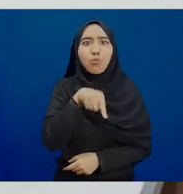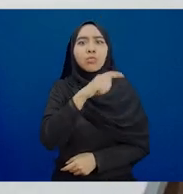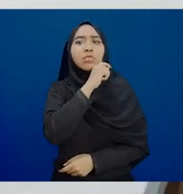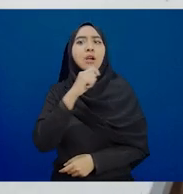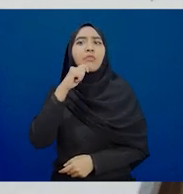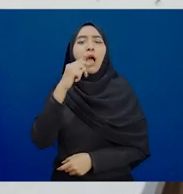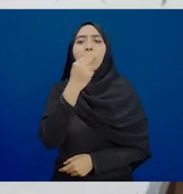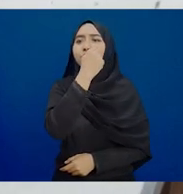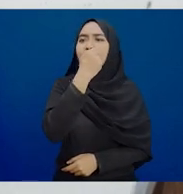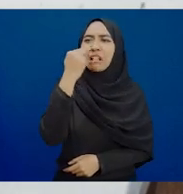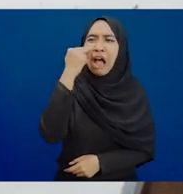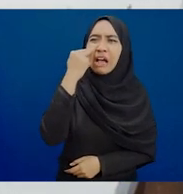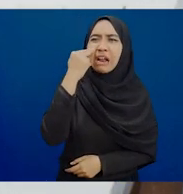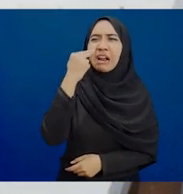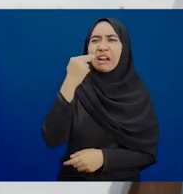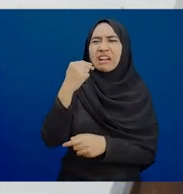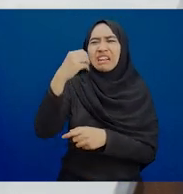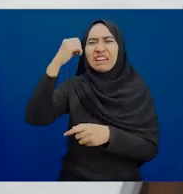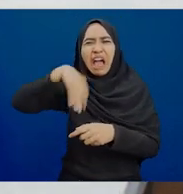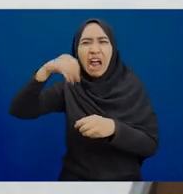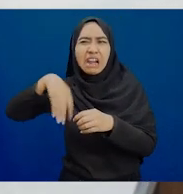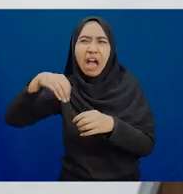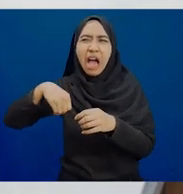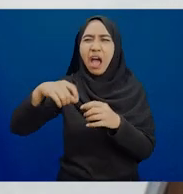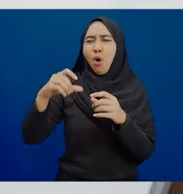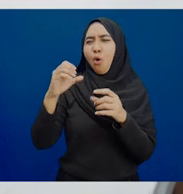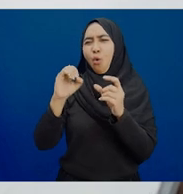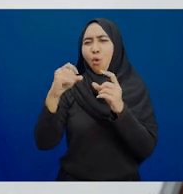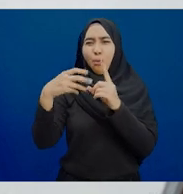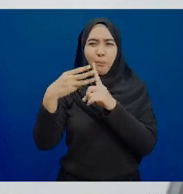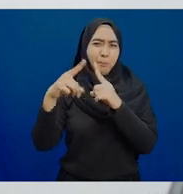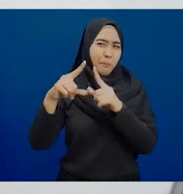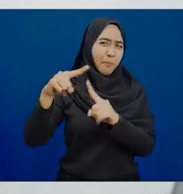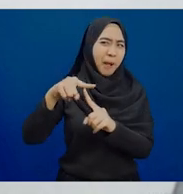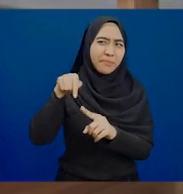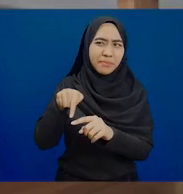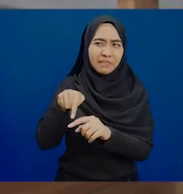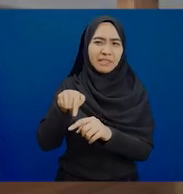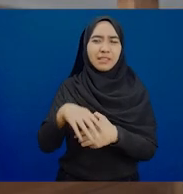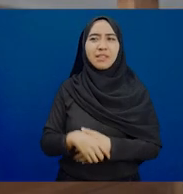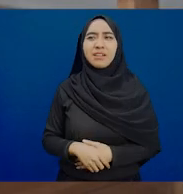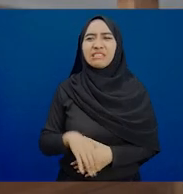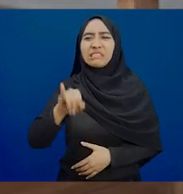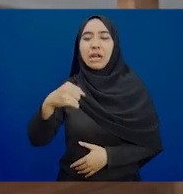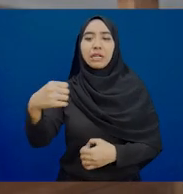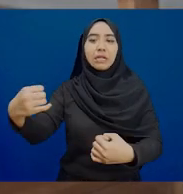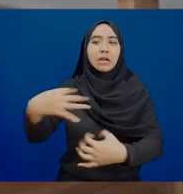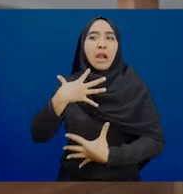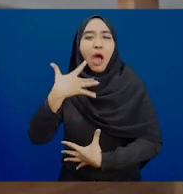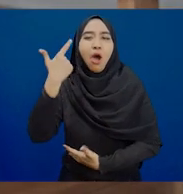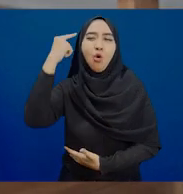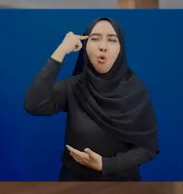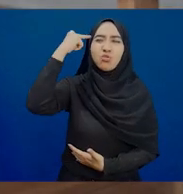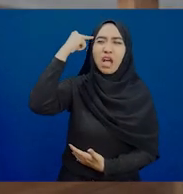kalau matanya ternyata keracunan obat. Diagnosanya penyakitnya Stargardt. Jadi yang diserang